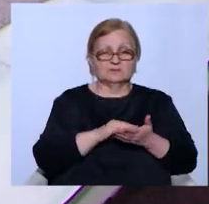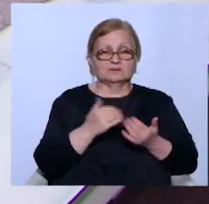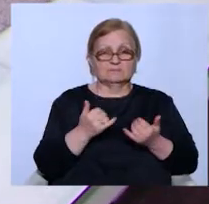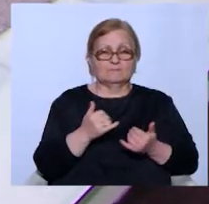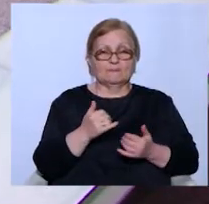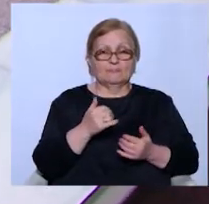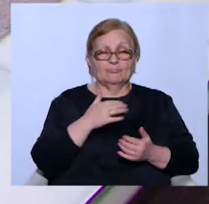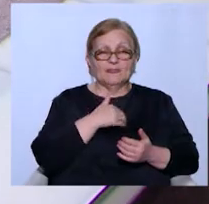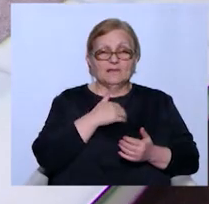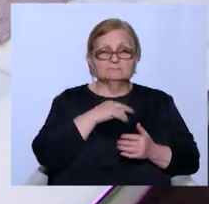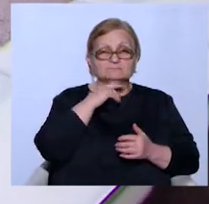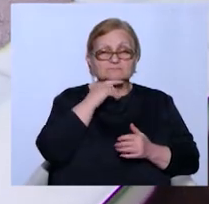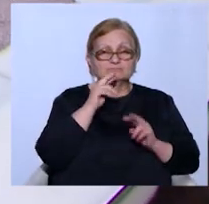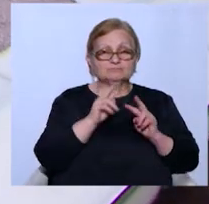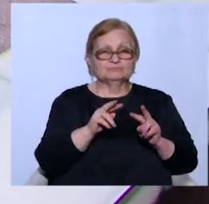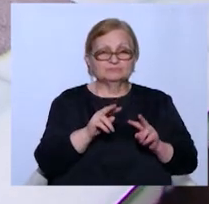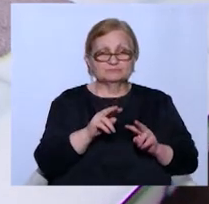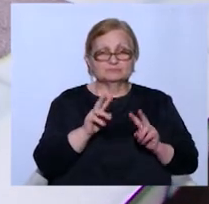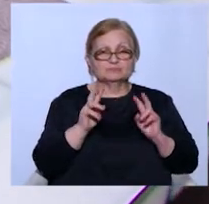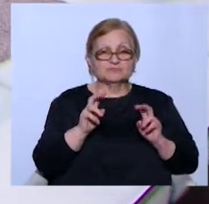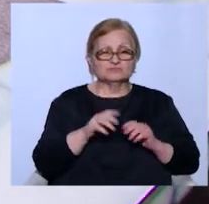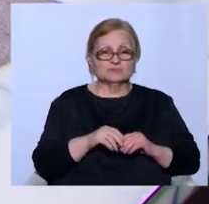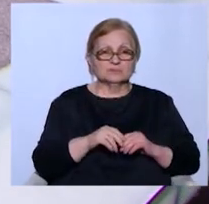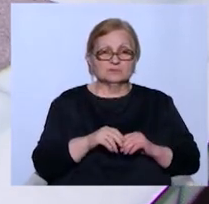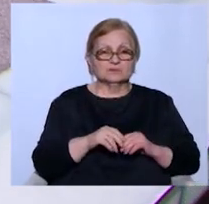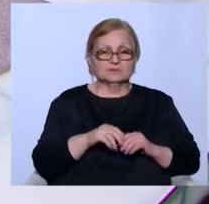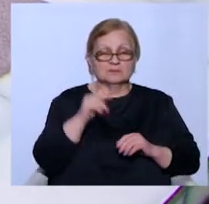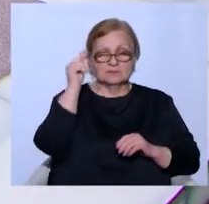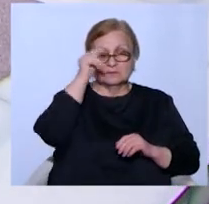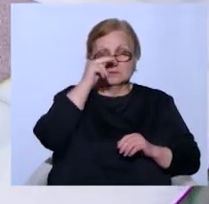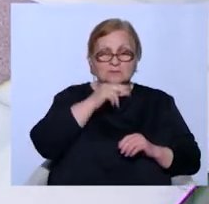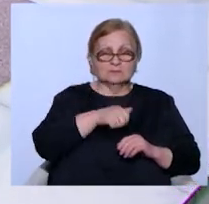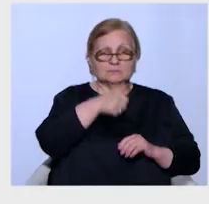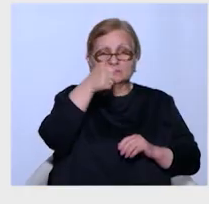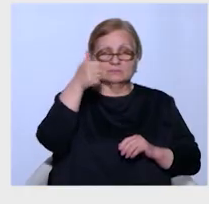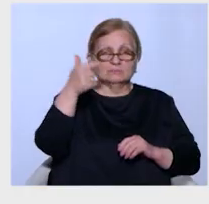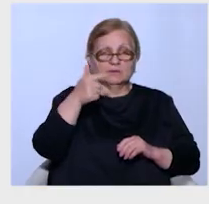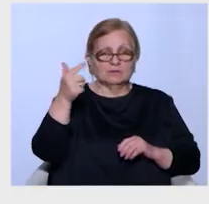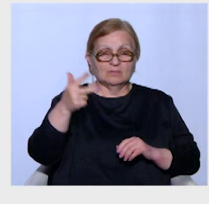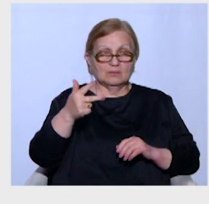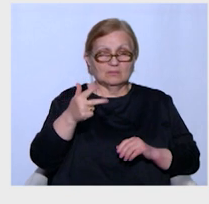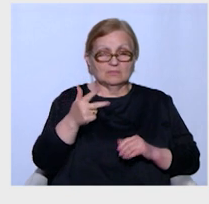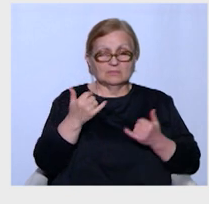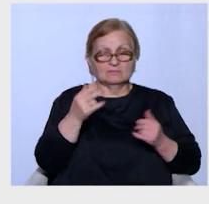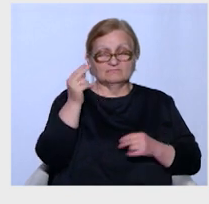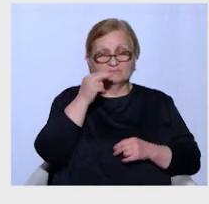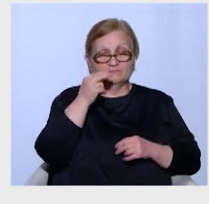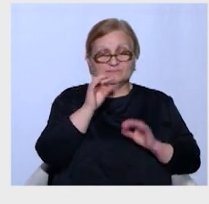დღეს. უბრალოდ მინდა რომ ყურადღება მიაქციოთ მნიშვნელობას. ვისწავლეთ ორი, პირველი, მეორე ფორმულა და მესამე დღეს